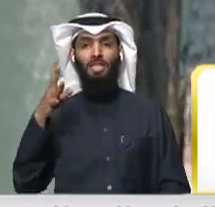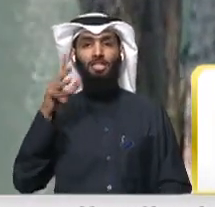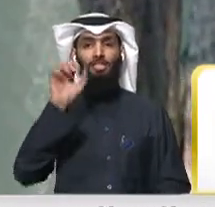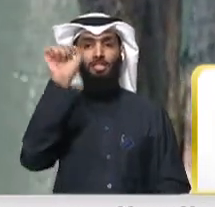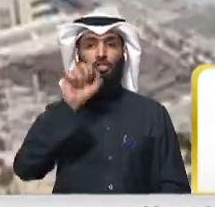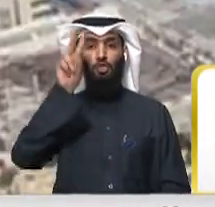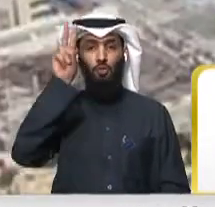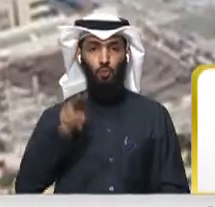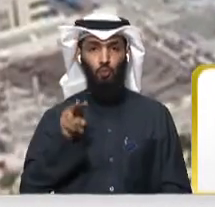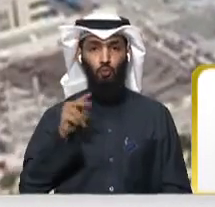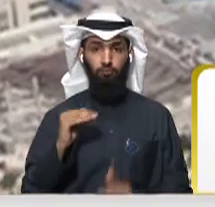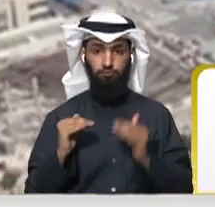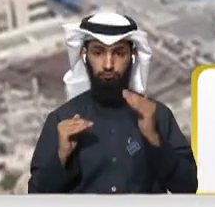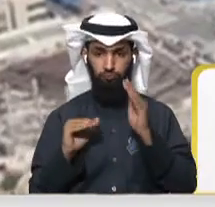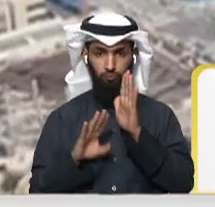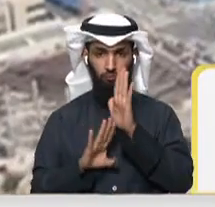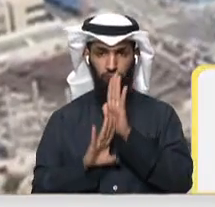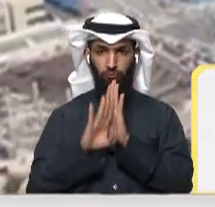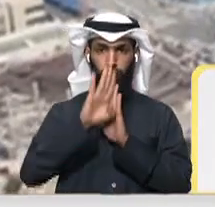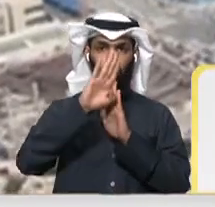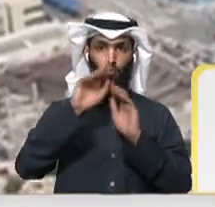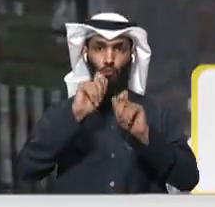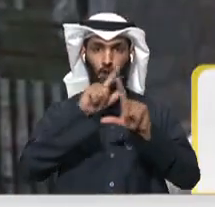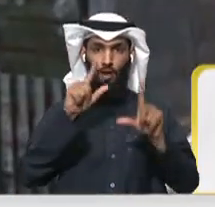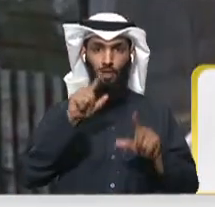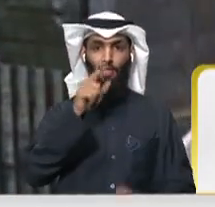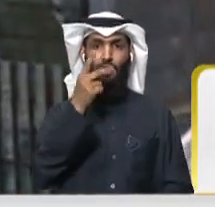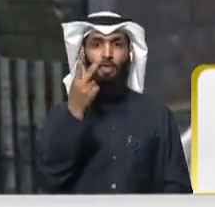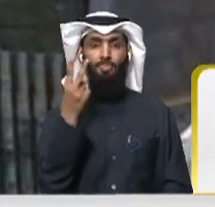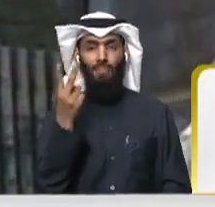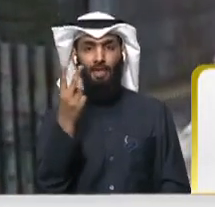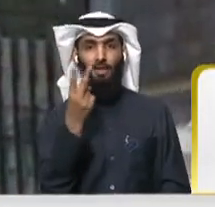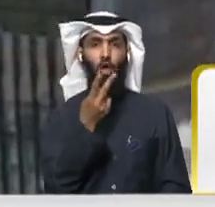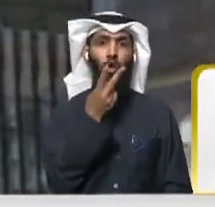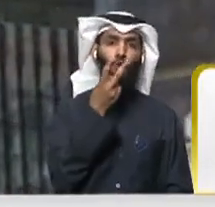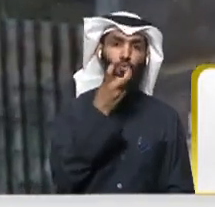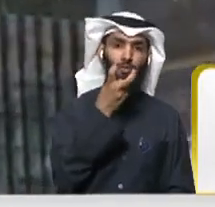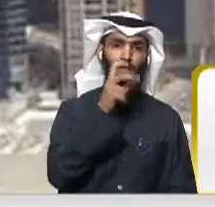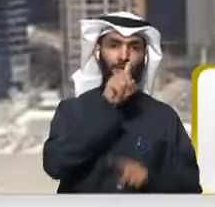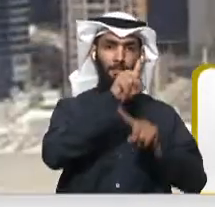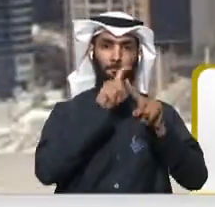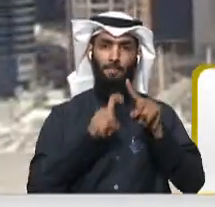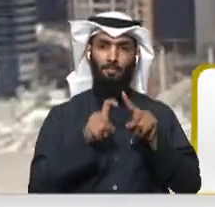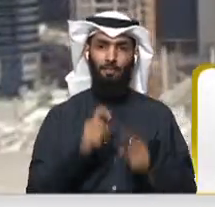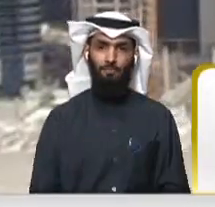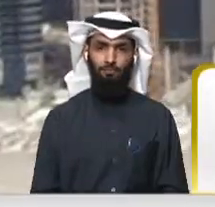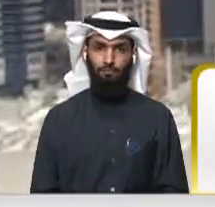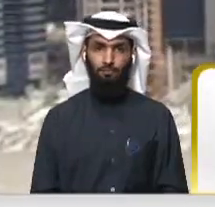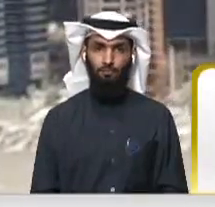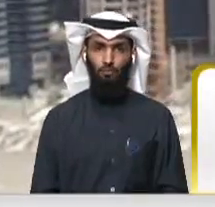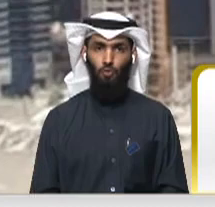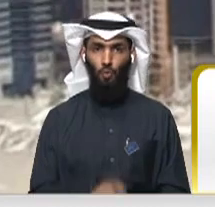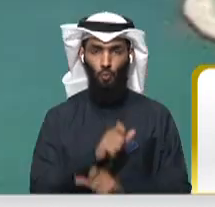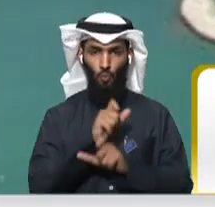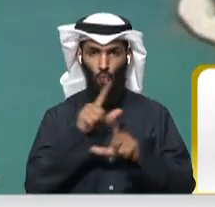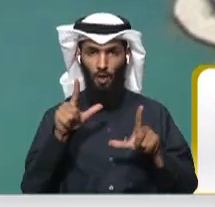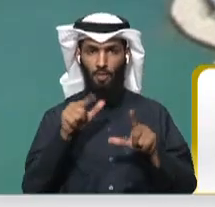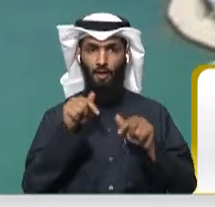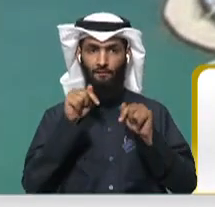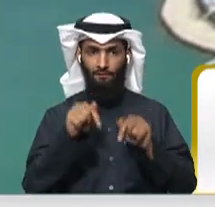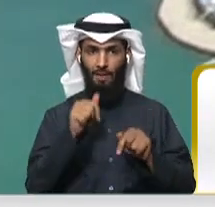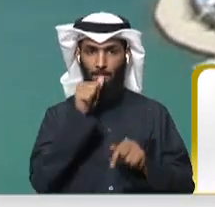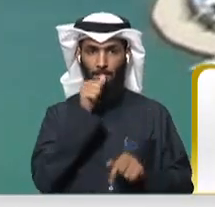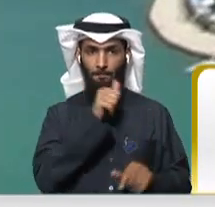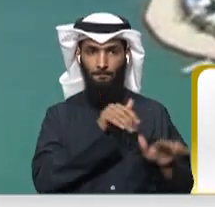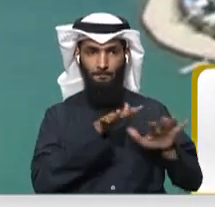بنسبه نمو قياسيه بلغت 72% هذا وكان للخط الملاحي الذي تم